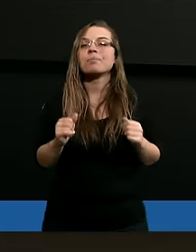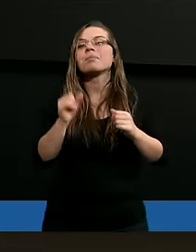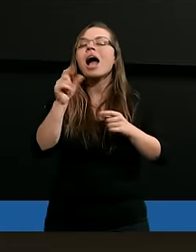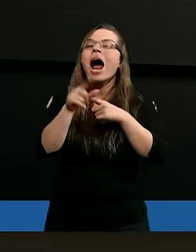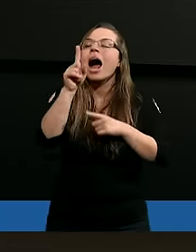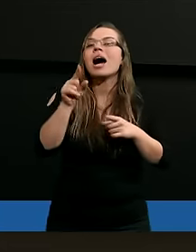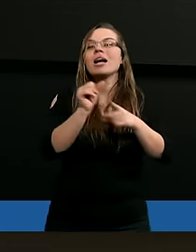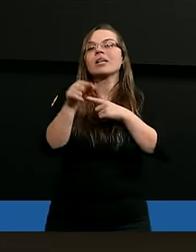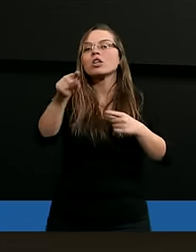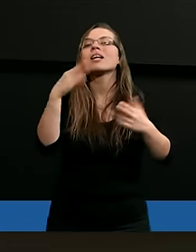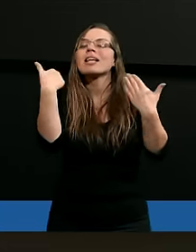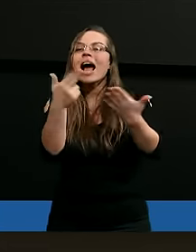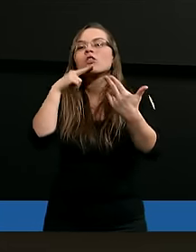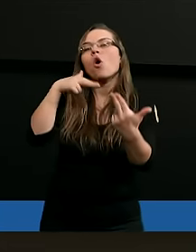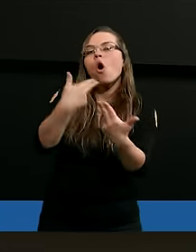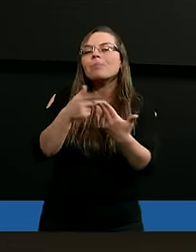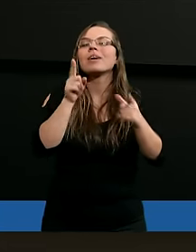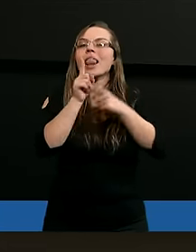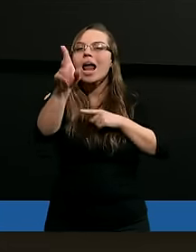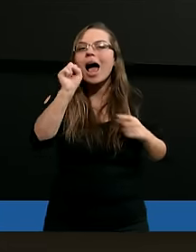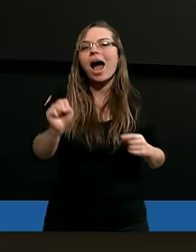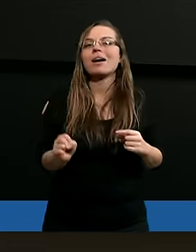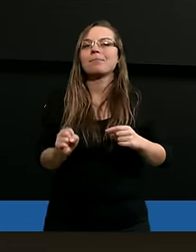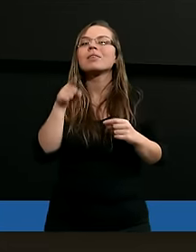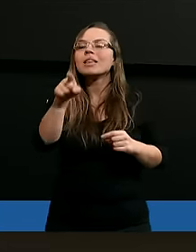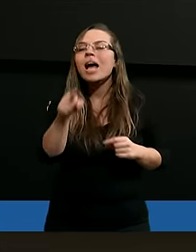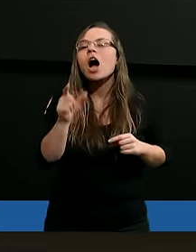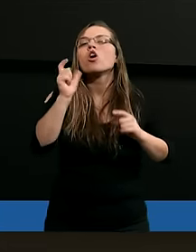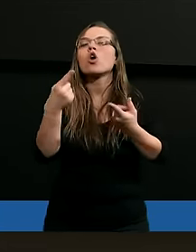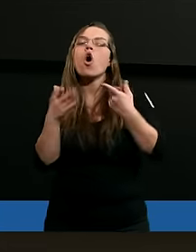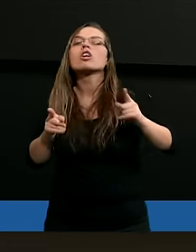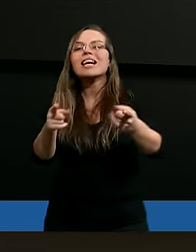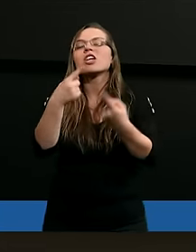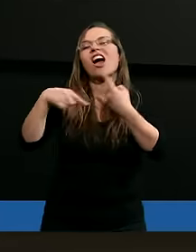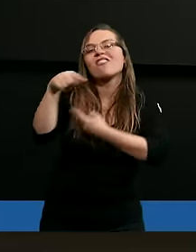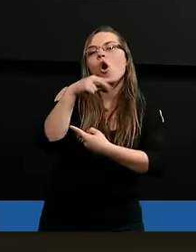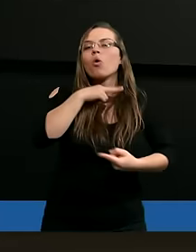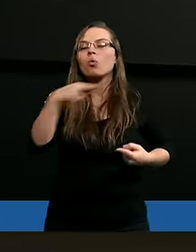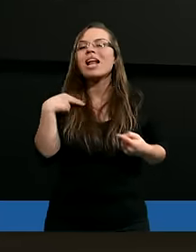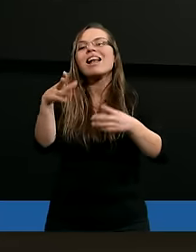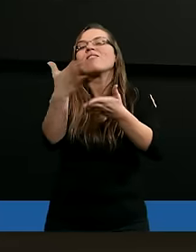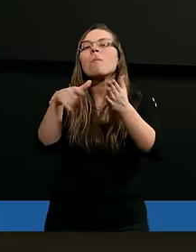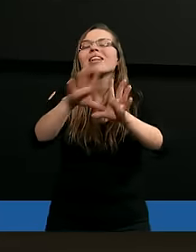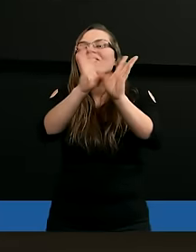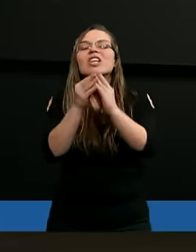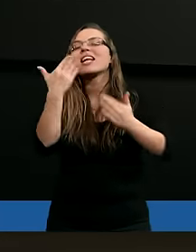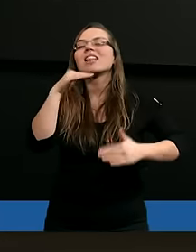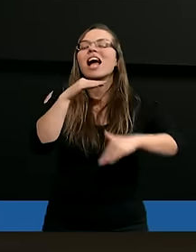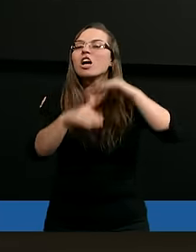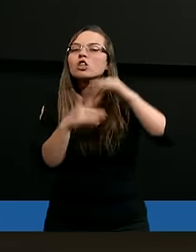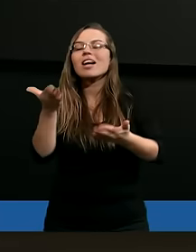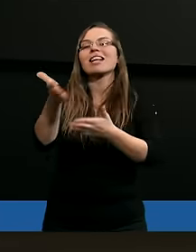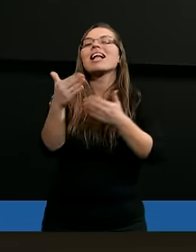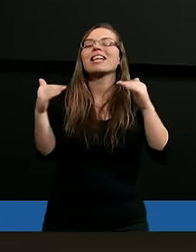Ale żeby jednak dać odpowiedź dla tego, co dzieje się wokół nas, dla tych wszystkich nieszczęść,